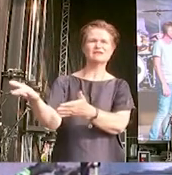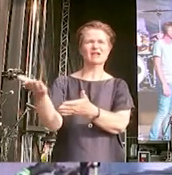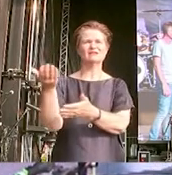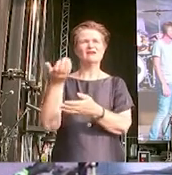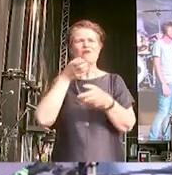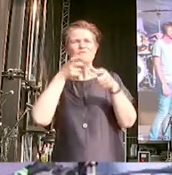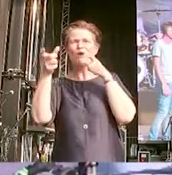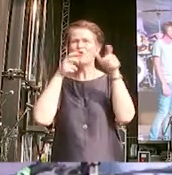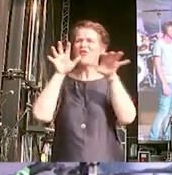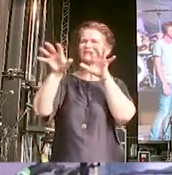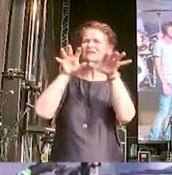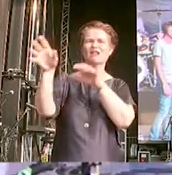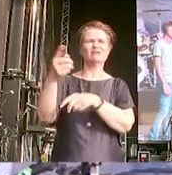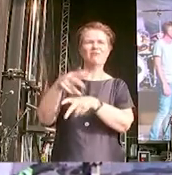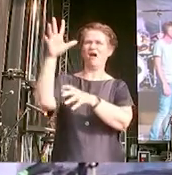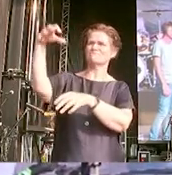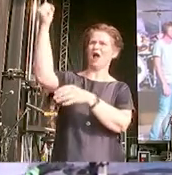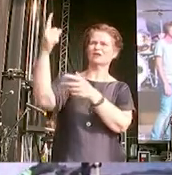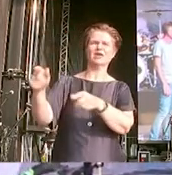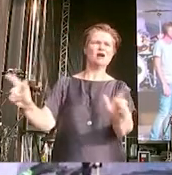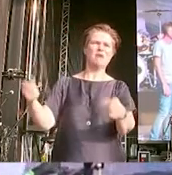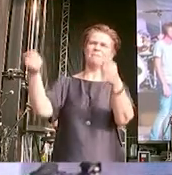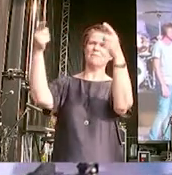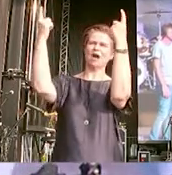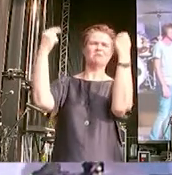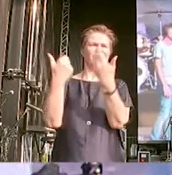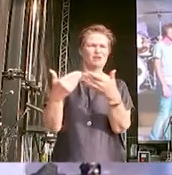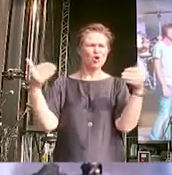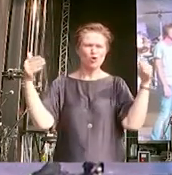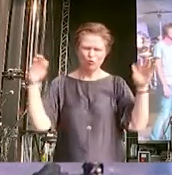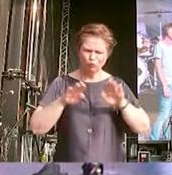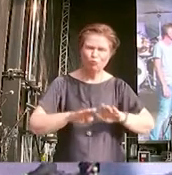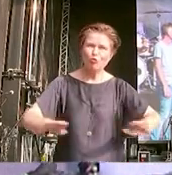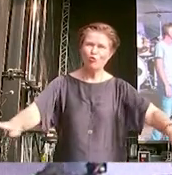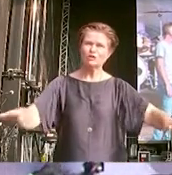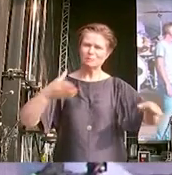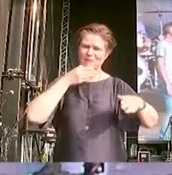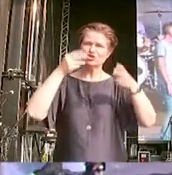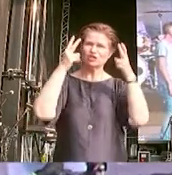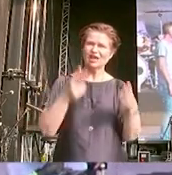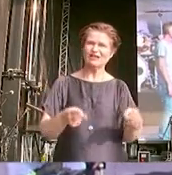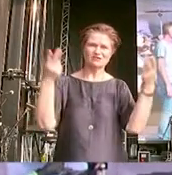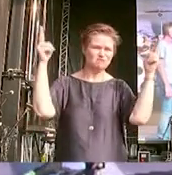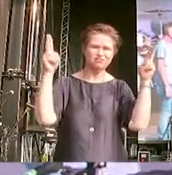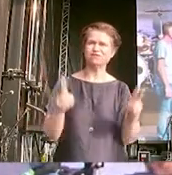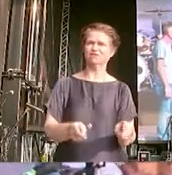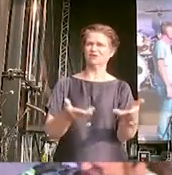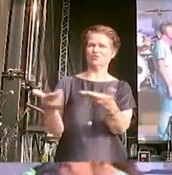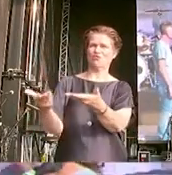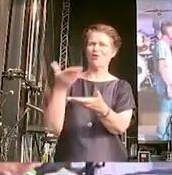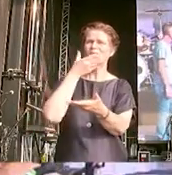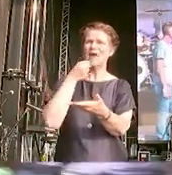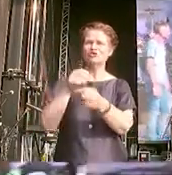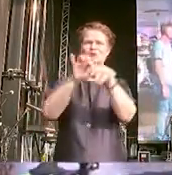Dann schaukelt sich das hoch bis zur Abschaffung von Grund- und Menschenrechten. Und das ist eine Abschaffung der Rechte, wenn Menschen im